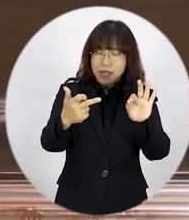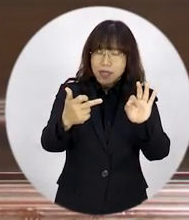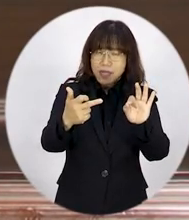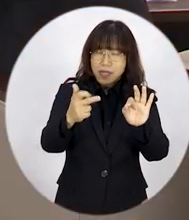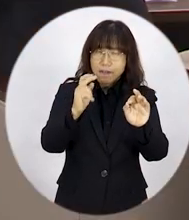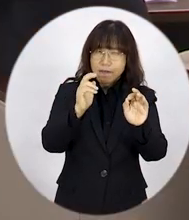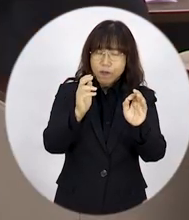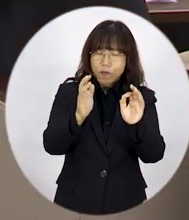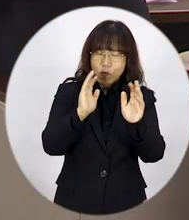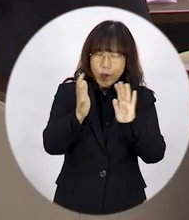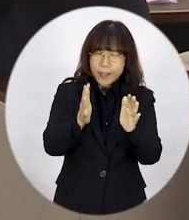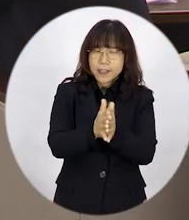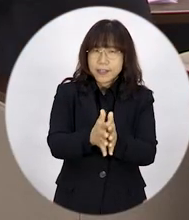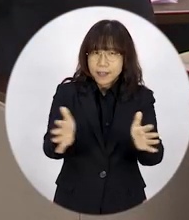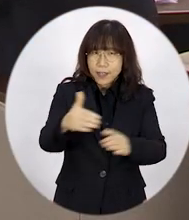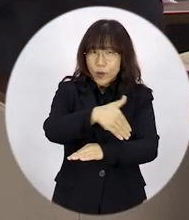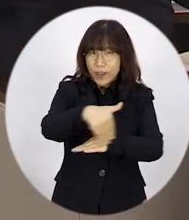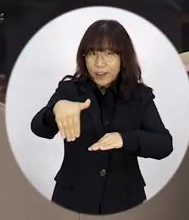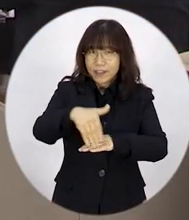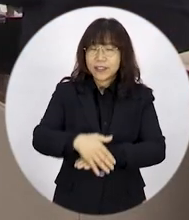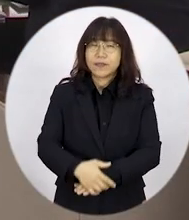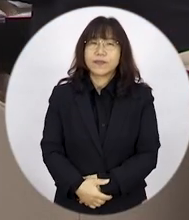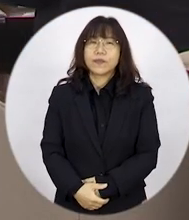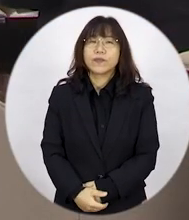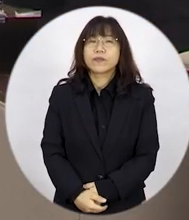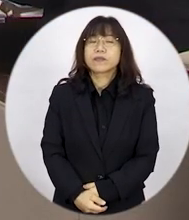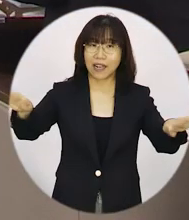제1차 본회의로 개배할 예정입니다